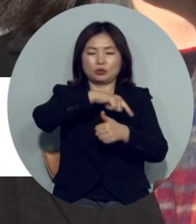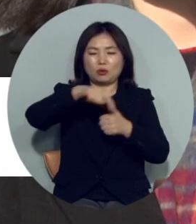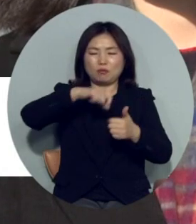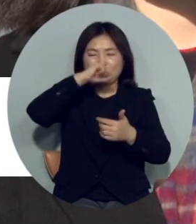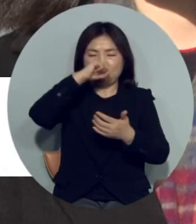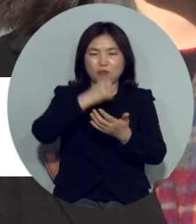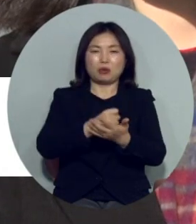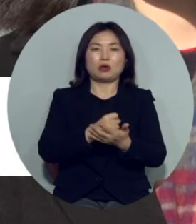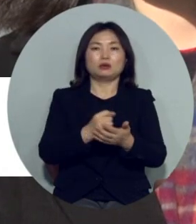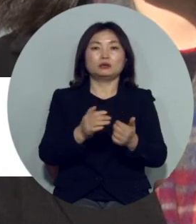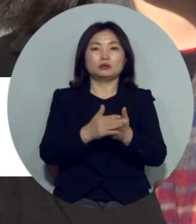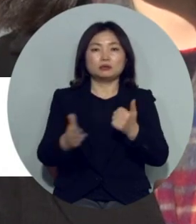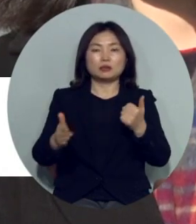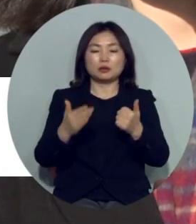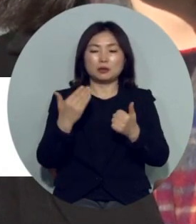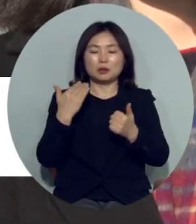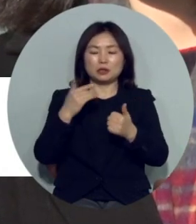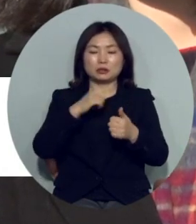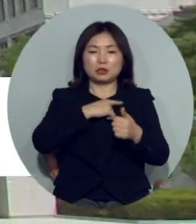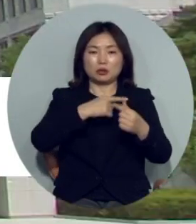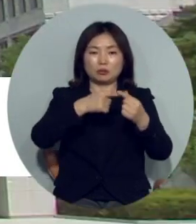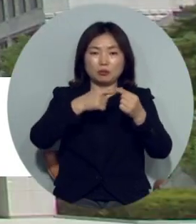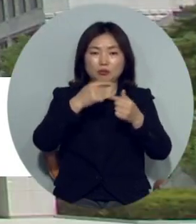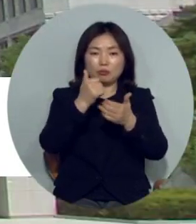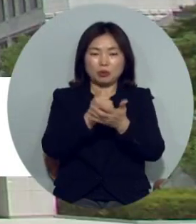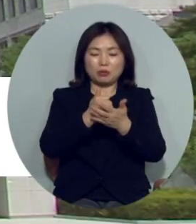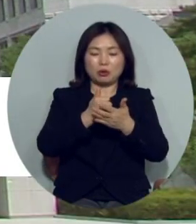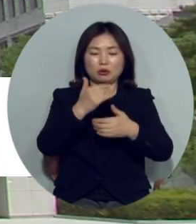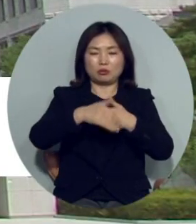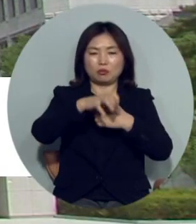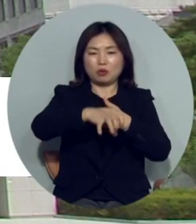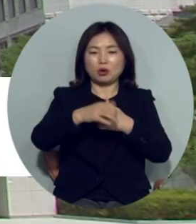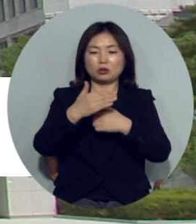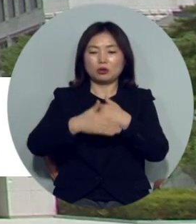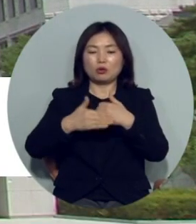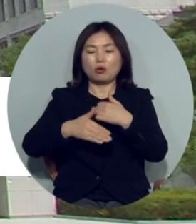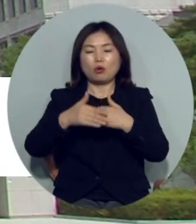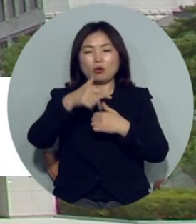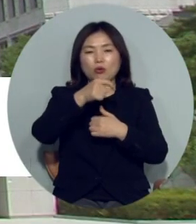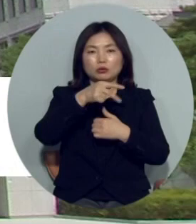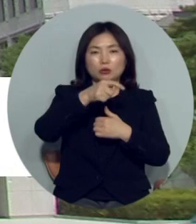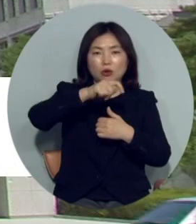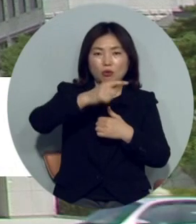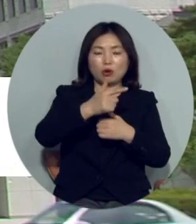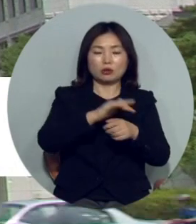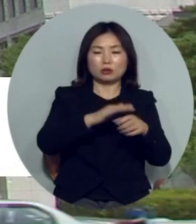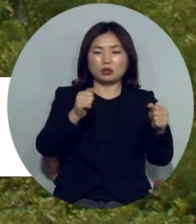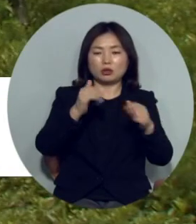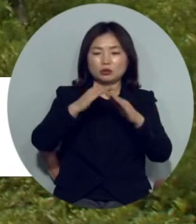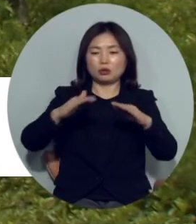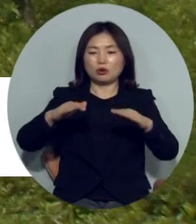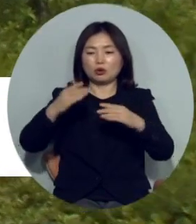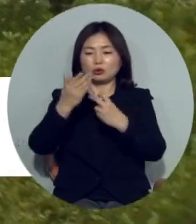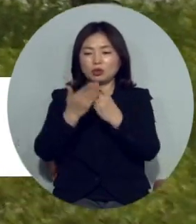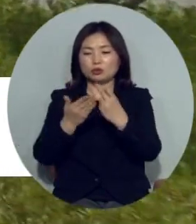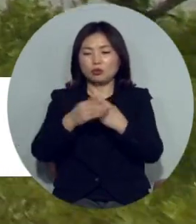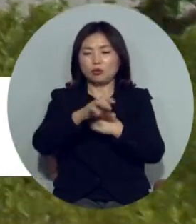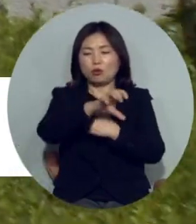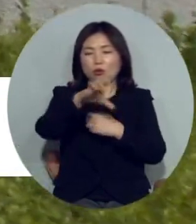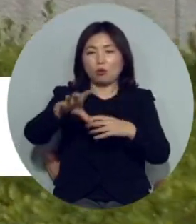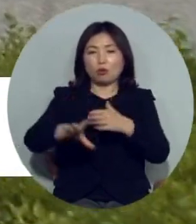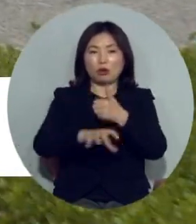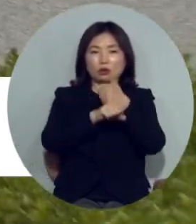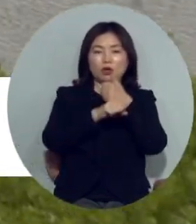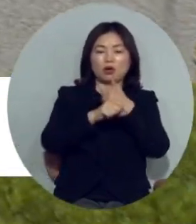곳이라며 최초의 법원 이에 국내 생기면서 대구 0 서원이 경상도 전라도 제주도 를 모두 과 나란